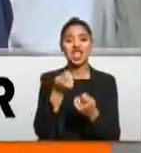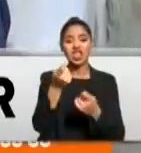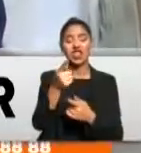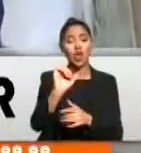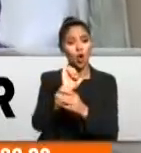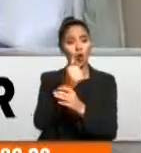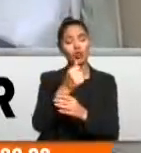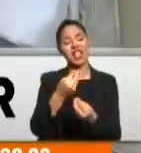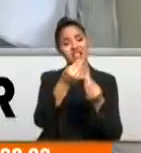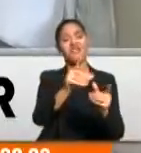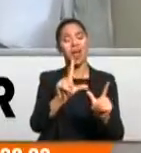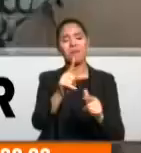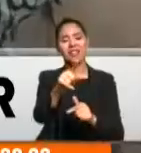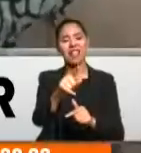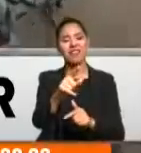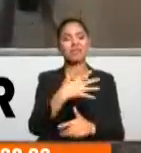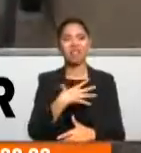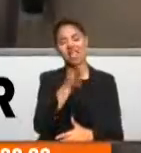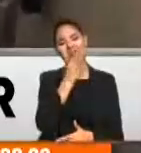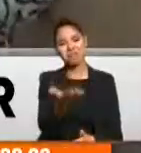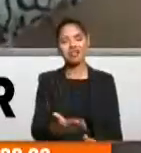ehline bırakmak en doğrusu. Yani. Öyle mi?